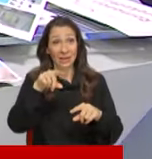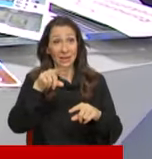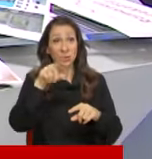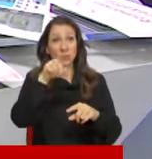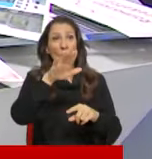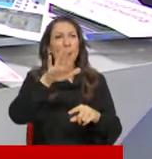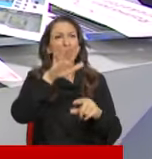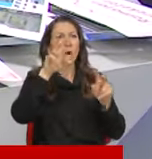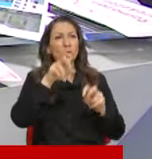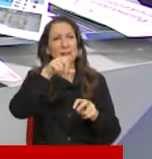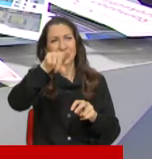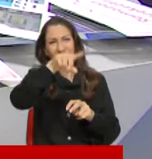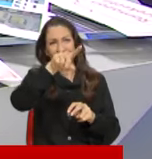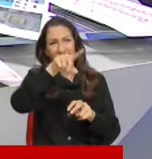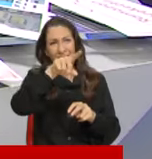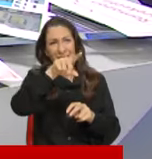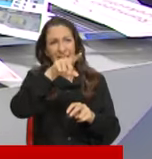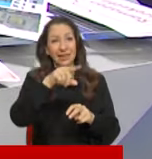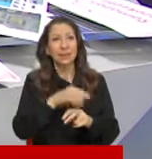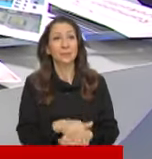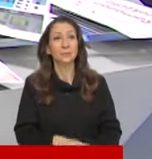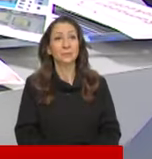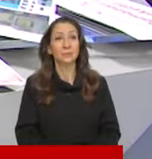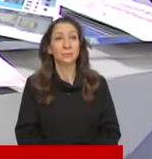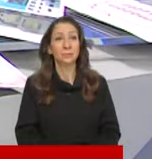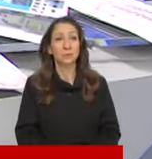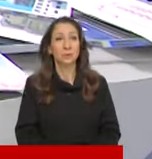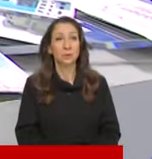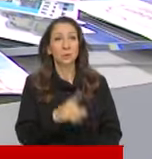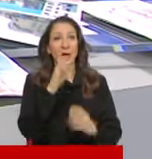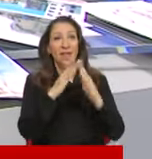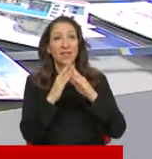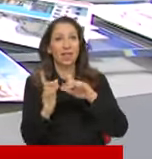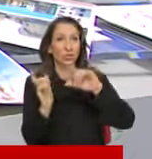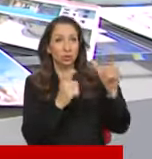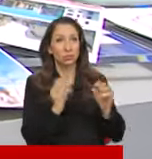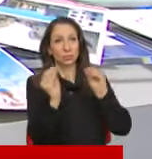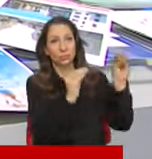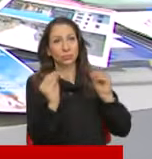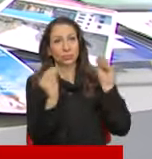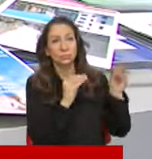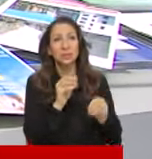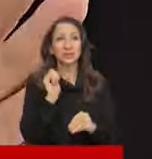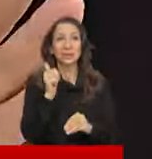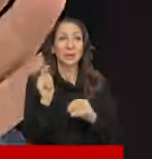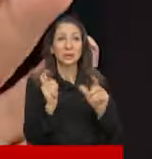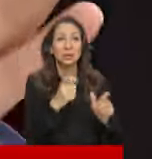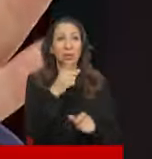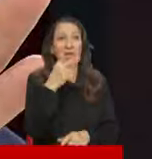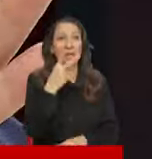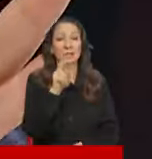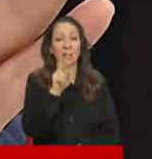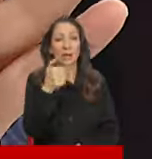şu bölgede oturanları Bakın şu şurada oturanları Bakın şu evlere taşıyoruz ne zaman taşınacaklar bu